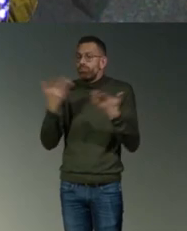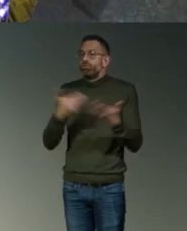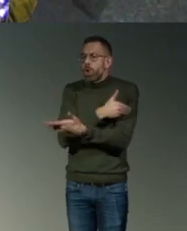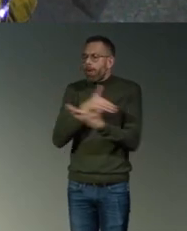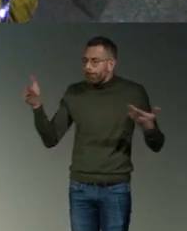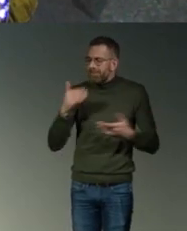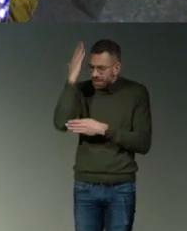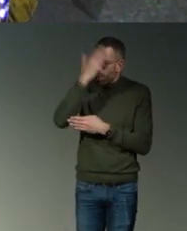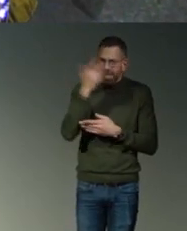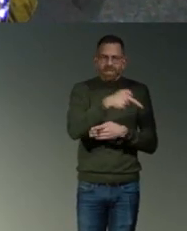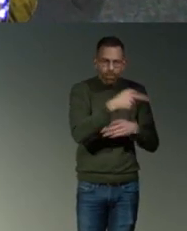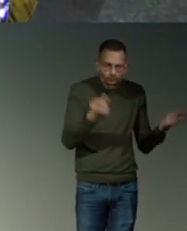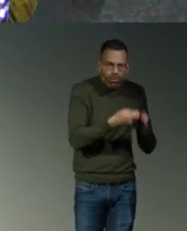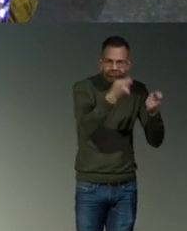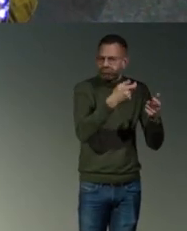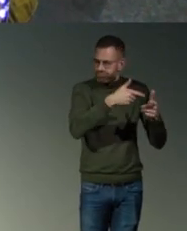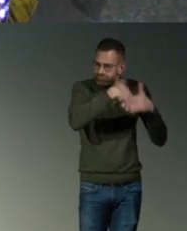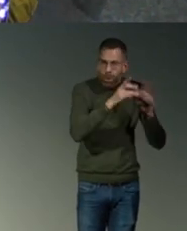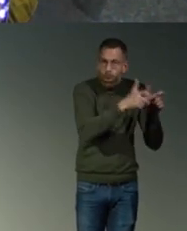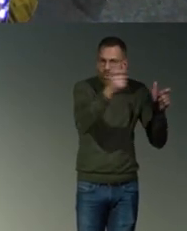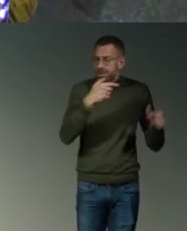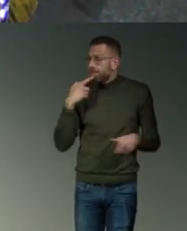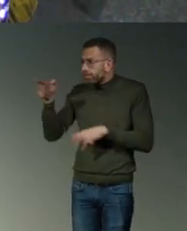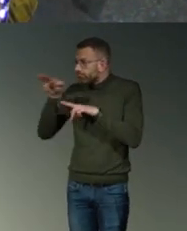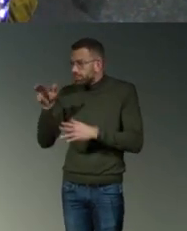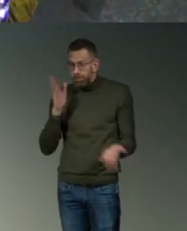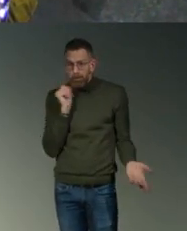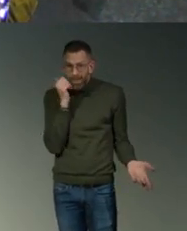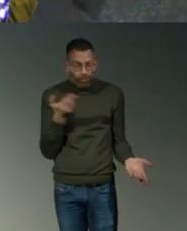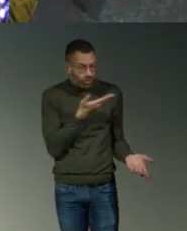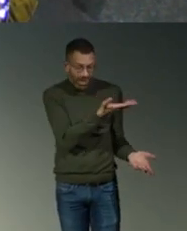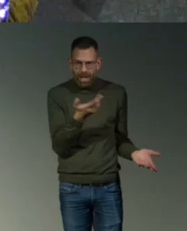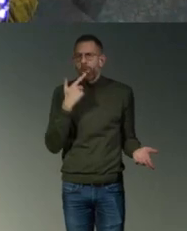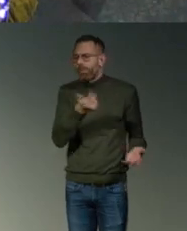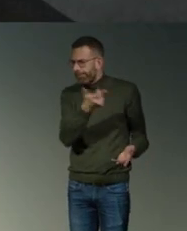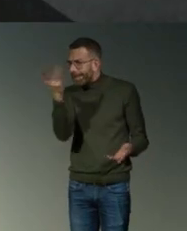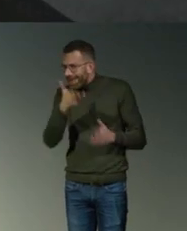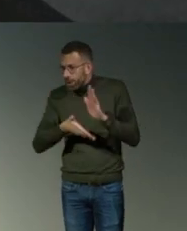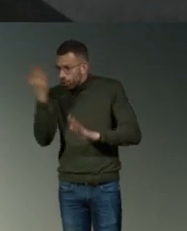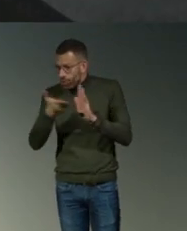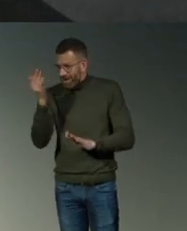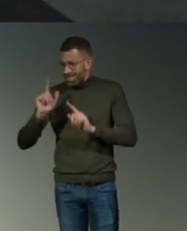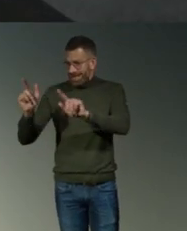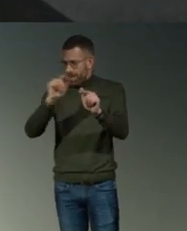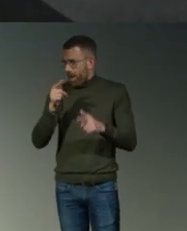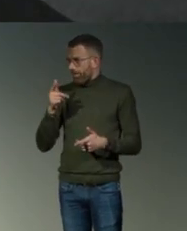fermes-usines pour être lâchés dans la nature, pour être chassés, mais enfin, il y en a beaucoup qui sont sauvages entre guillemets et qu'on réduit